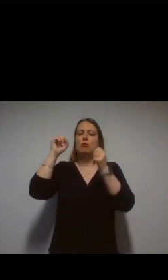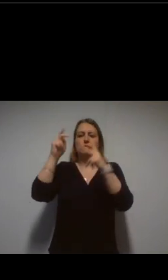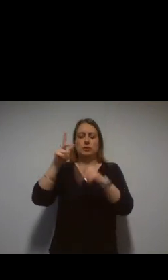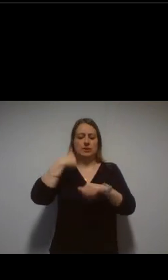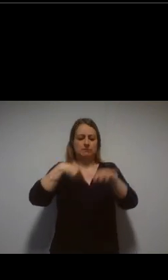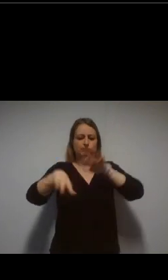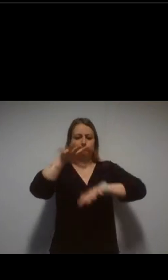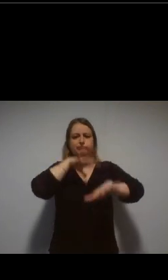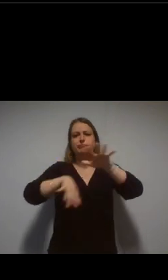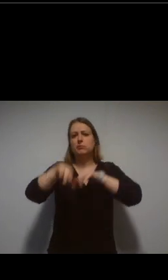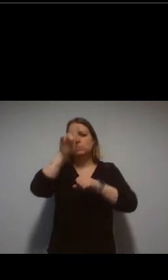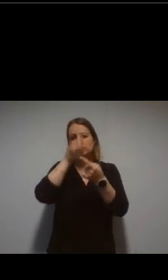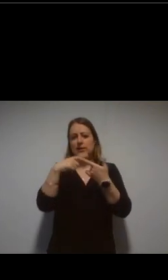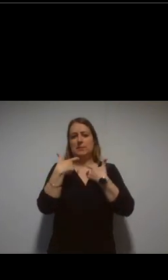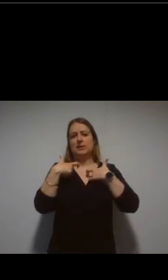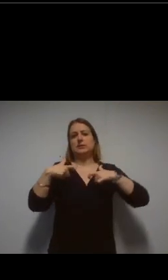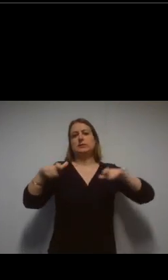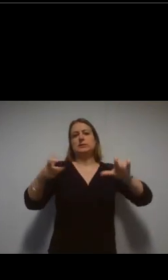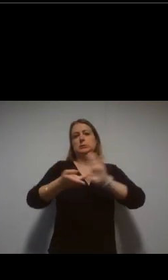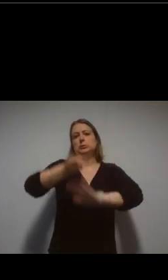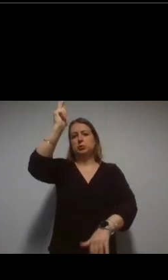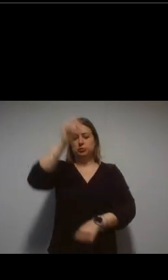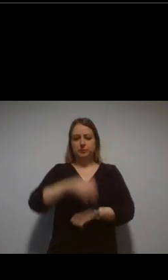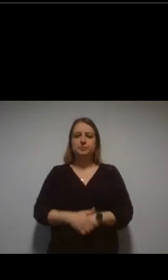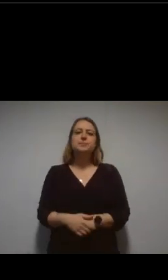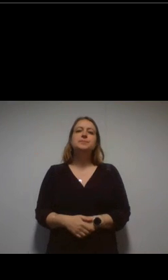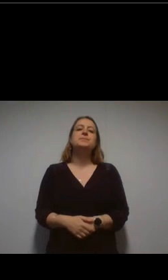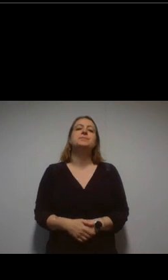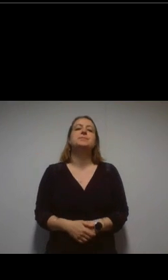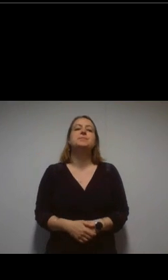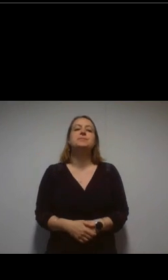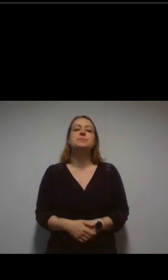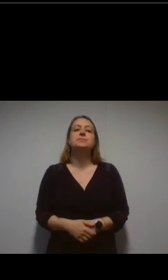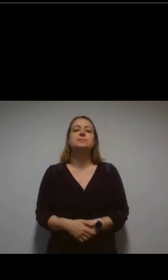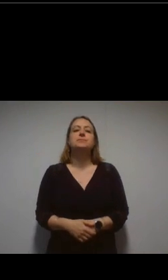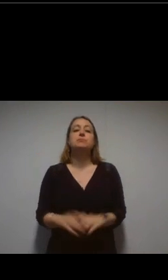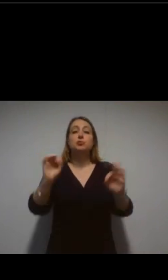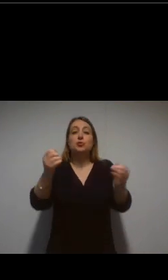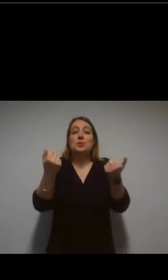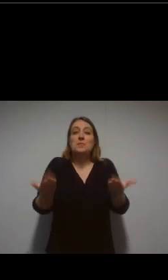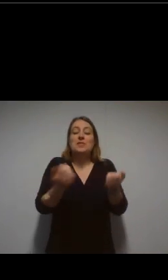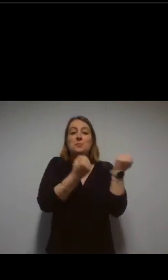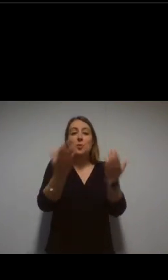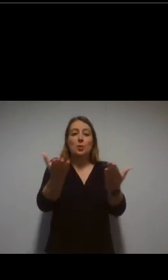plus en plus accessibles à tous. Et bien maintenant, je vous propose d'entrer dans le